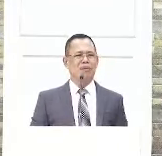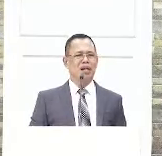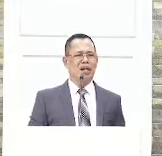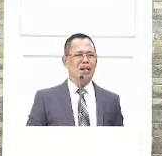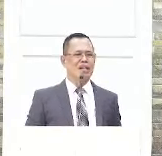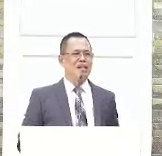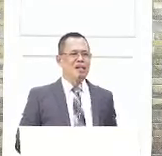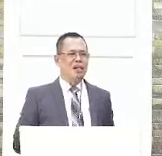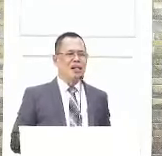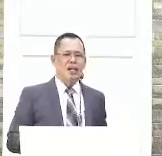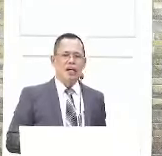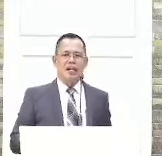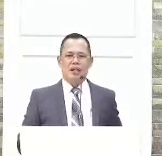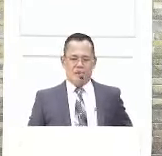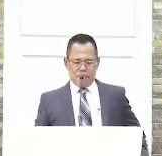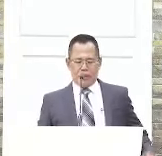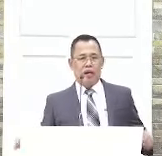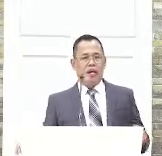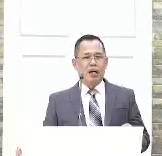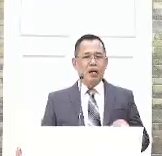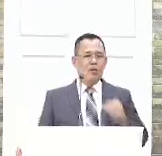na mga ah